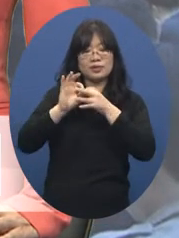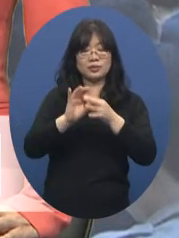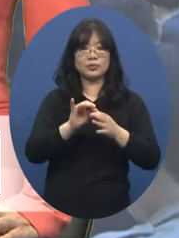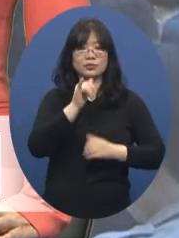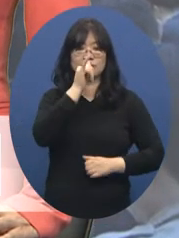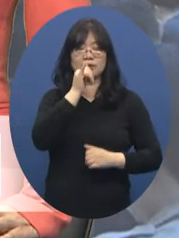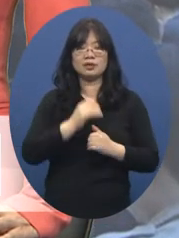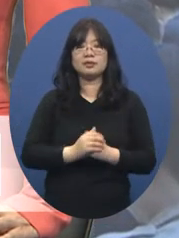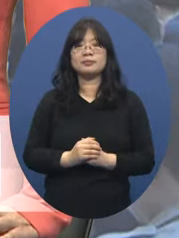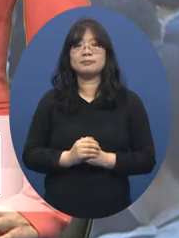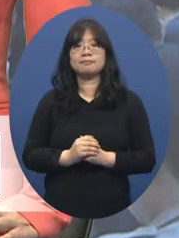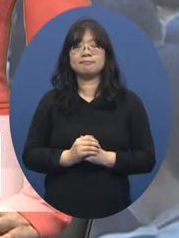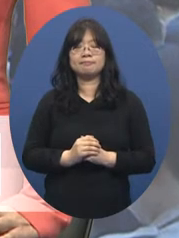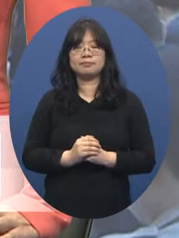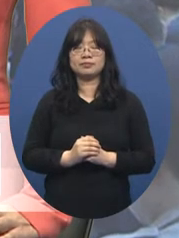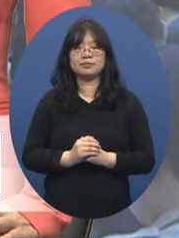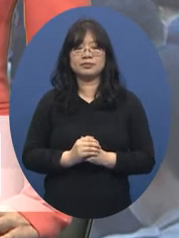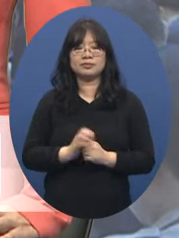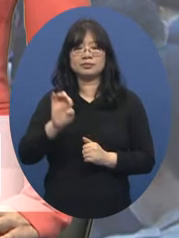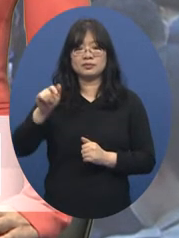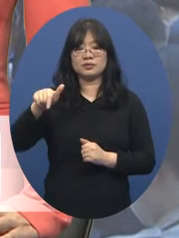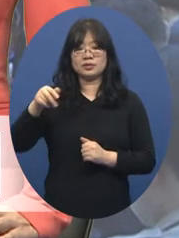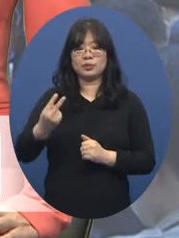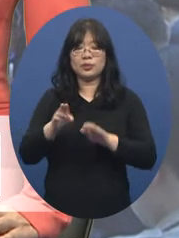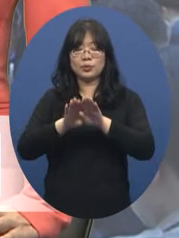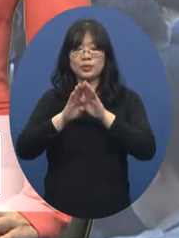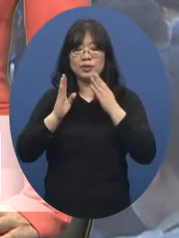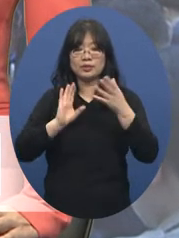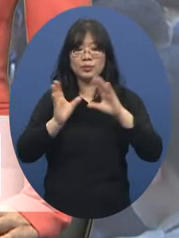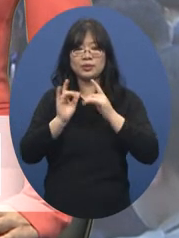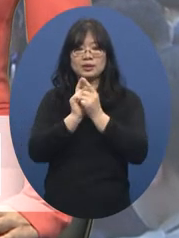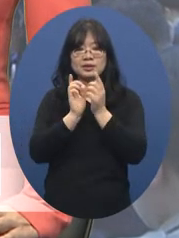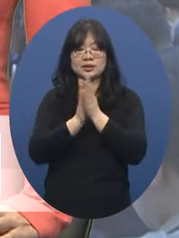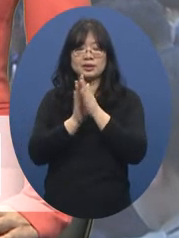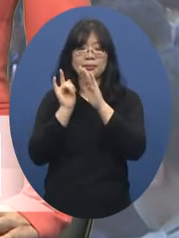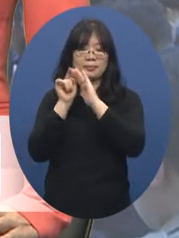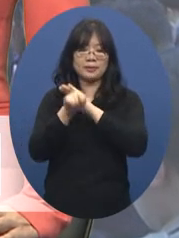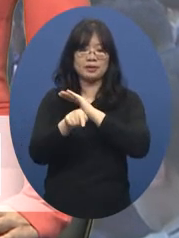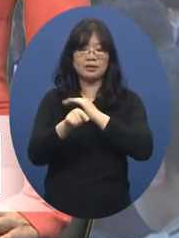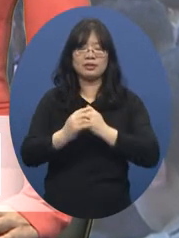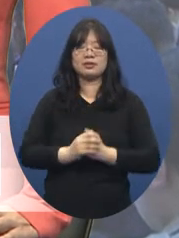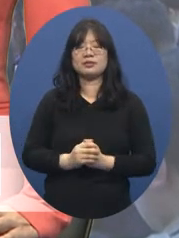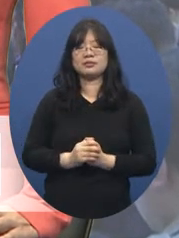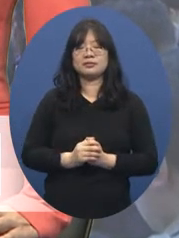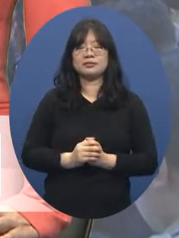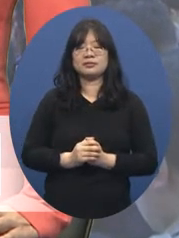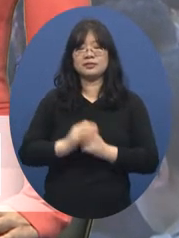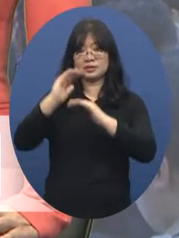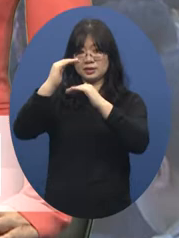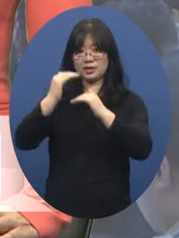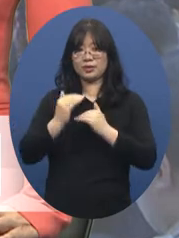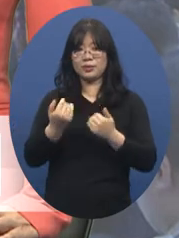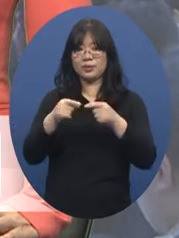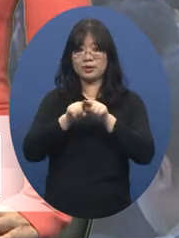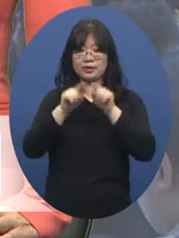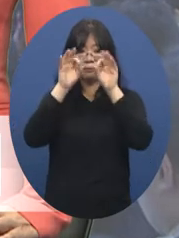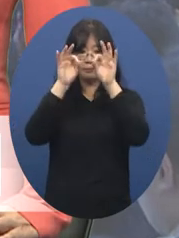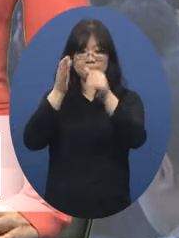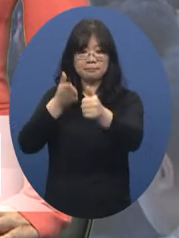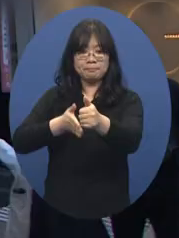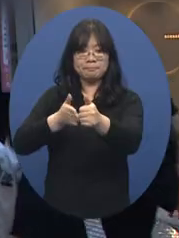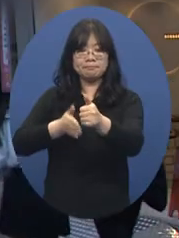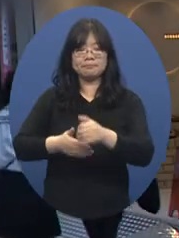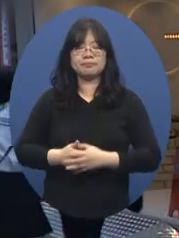있습니다. 한선지 기자가 성남 판교에서 열린 토론회를 직접 가봤습니다. 어떤 얘기가 오갔는지 함께 보시죠.